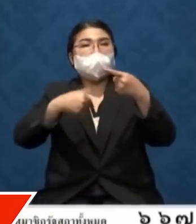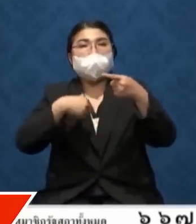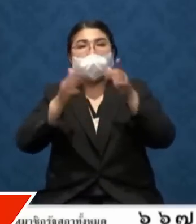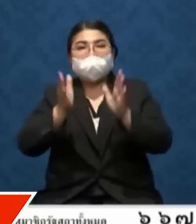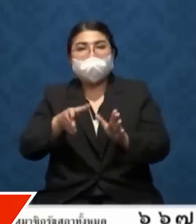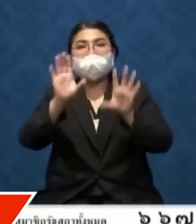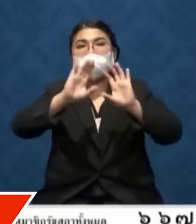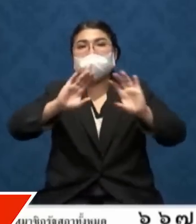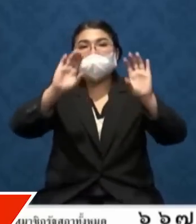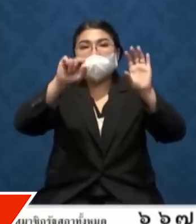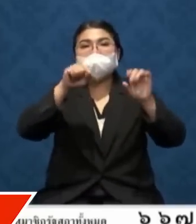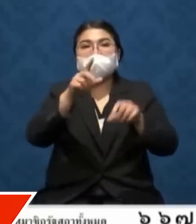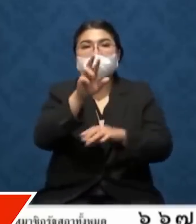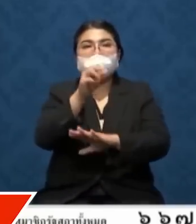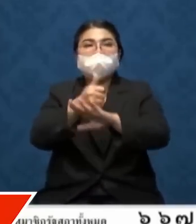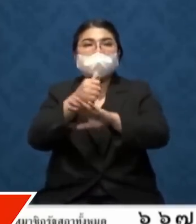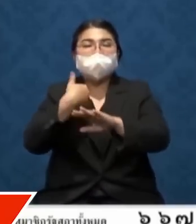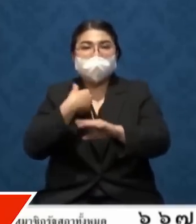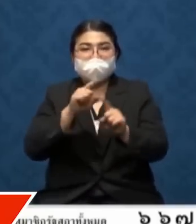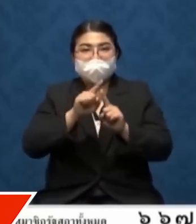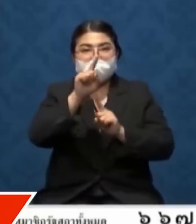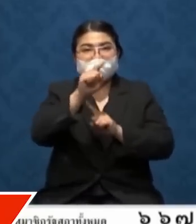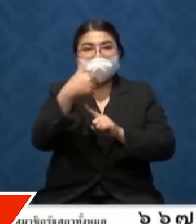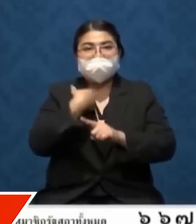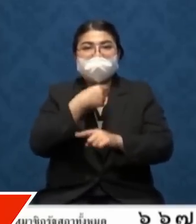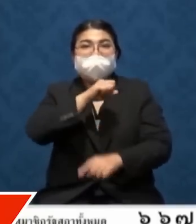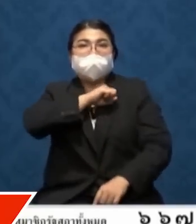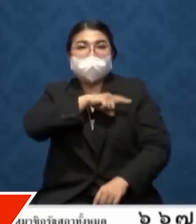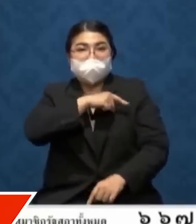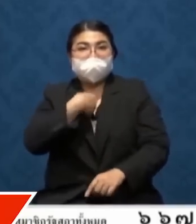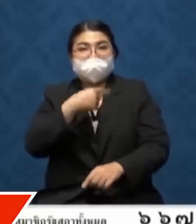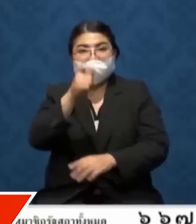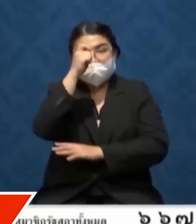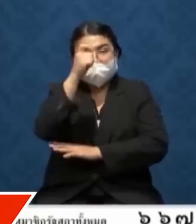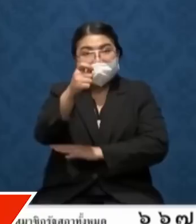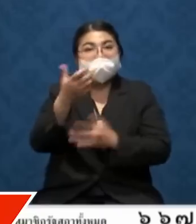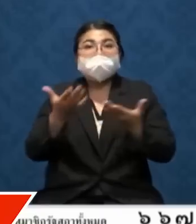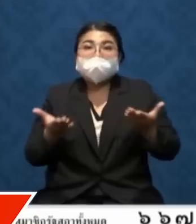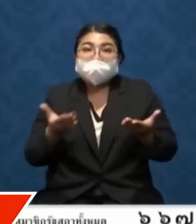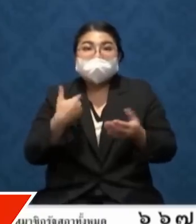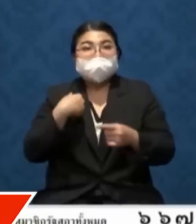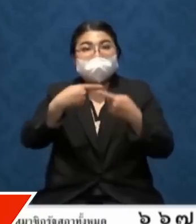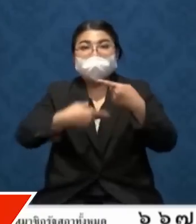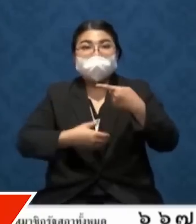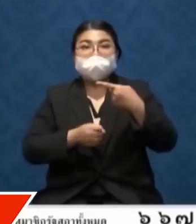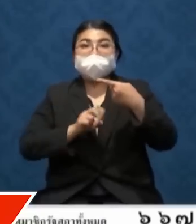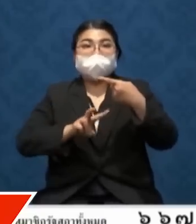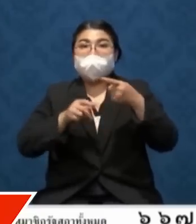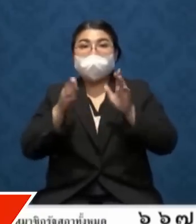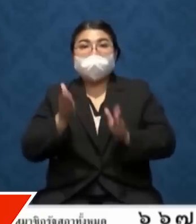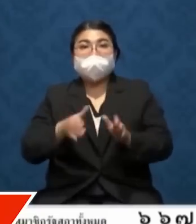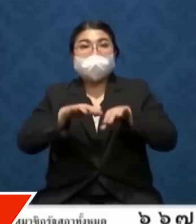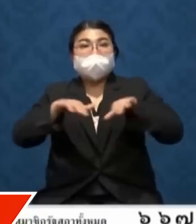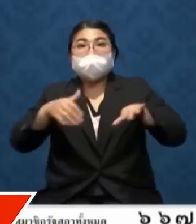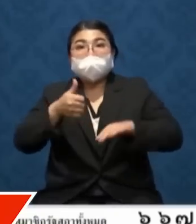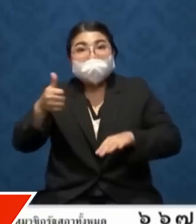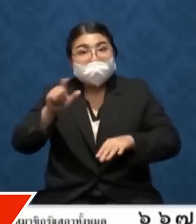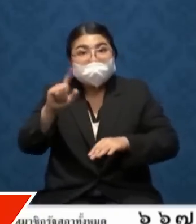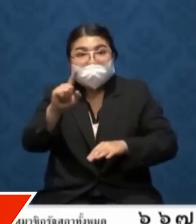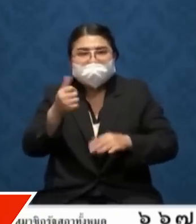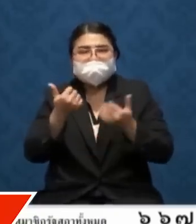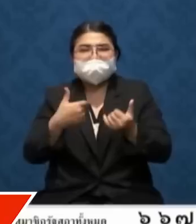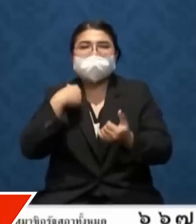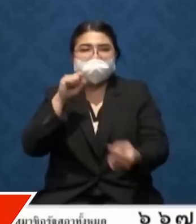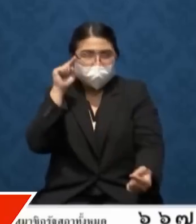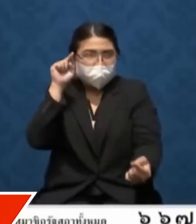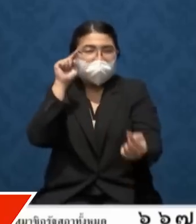ต้องมีหนาที่ 10 อย่ด้กันหนึ่ นัถือสัษณาประชใดนกครัซึกอะไรแบบนได้...ยสุท่านจะตำนำไป